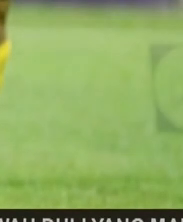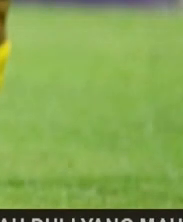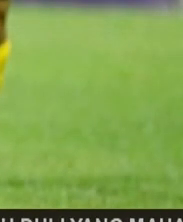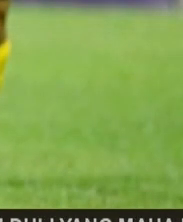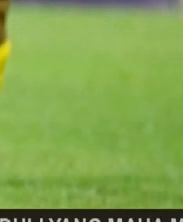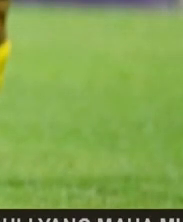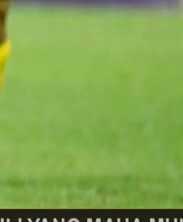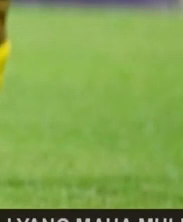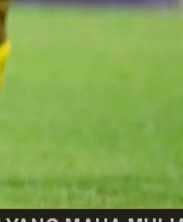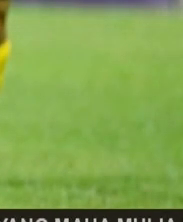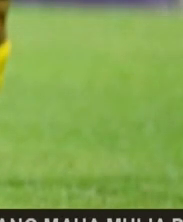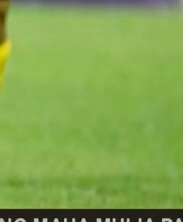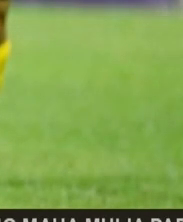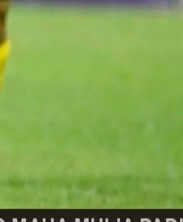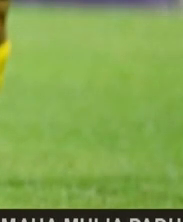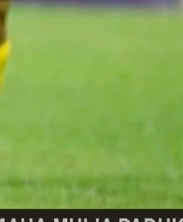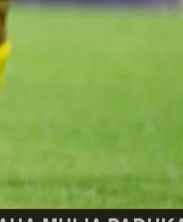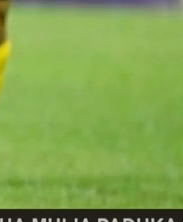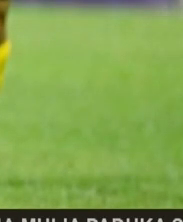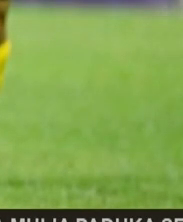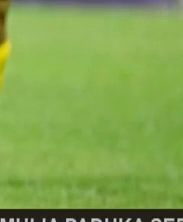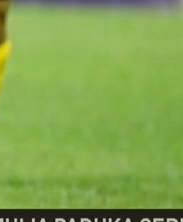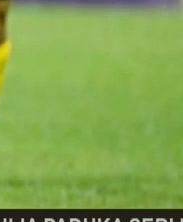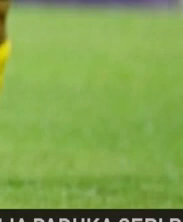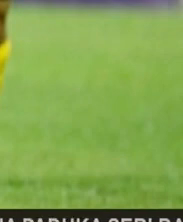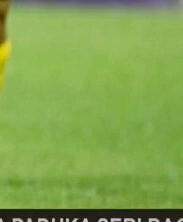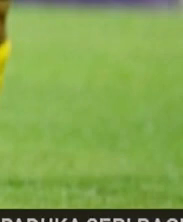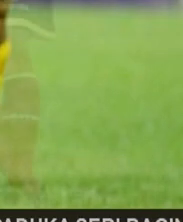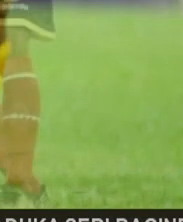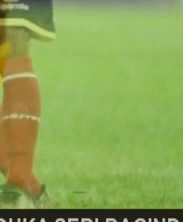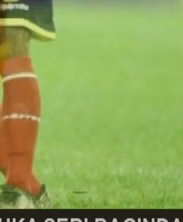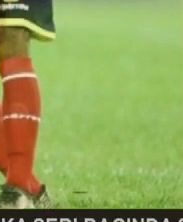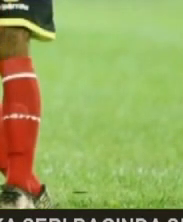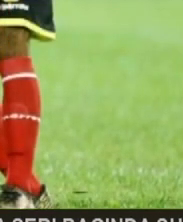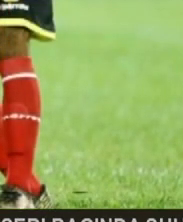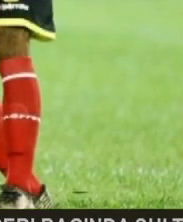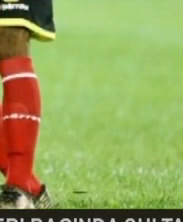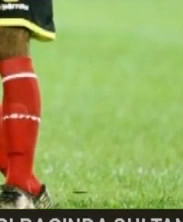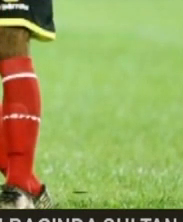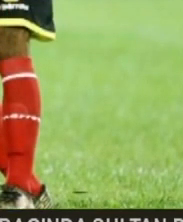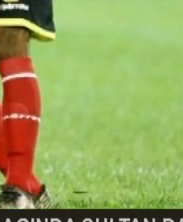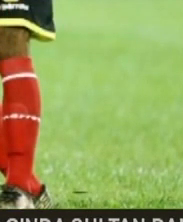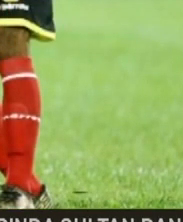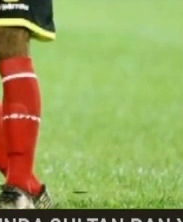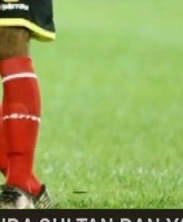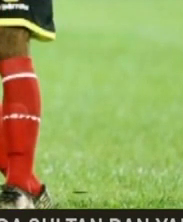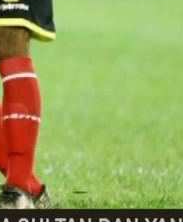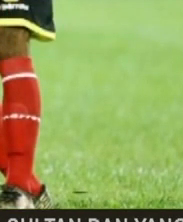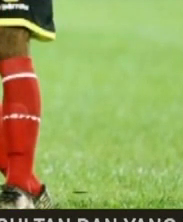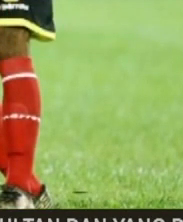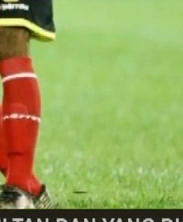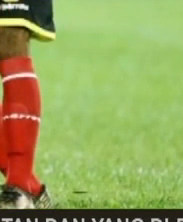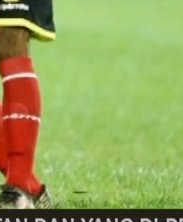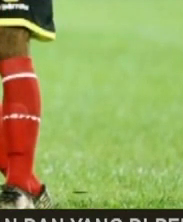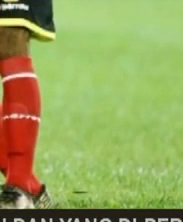sekaligus memberi peluang kepada Timor Leste untuk beraksi bersama Thailand Singapura Myanmar dan Filipina dengan kumpulane